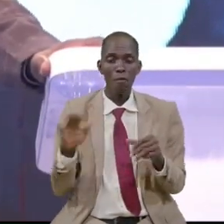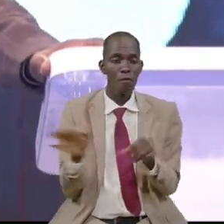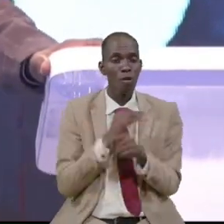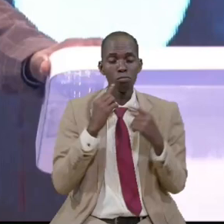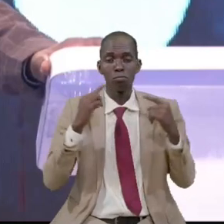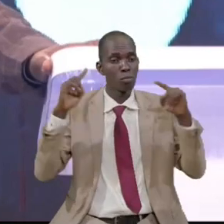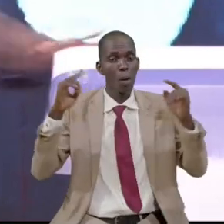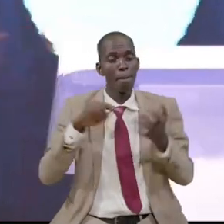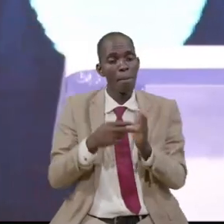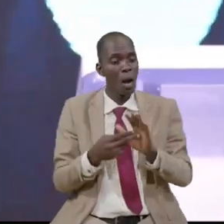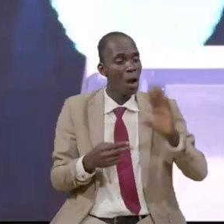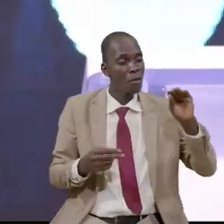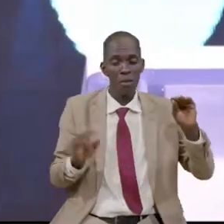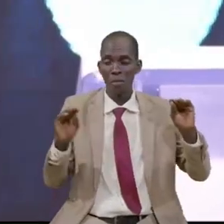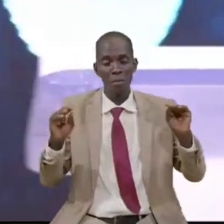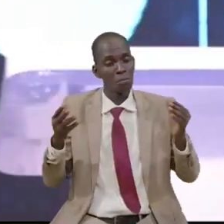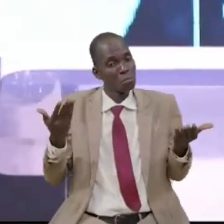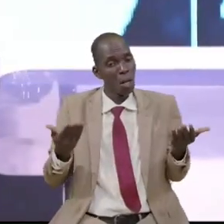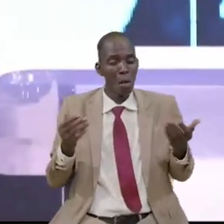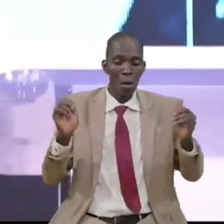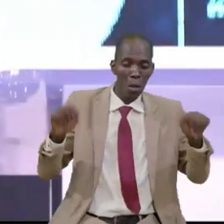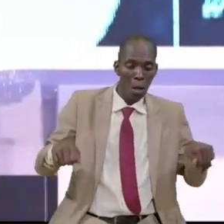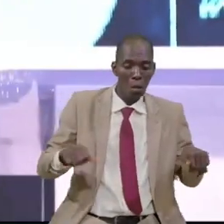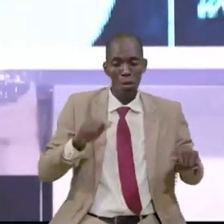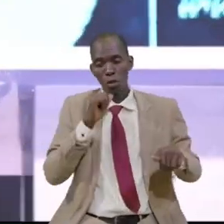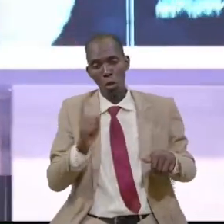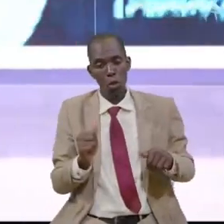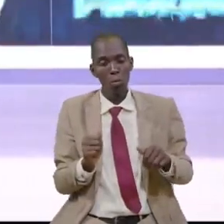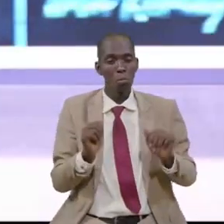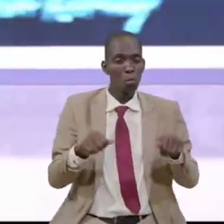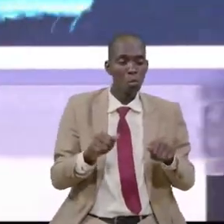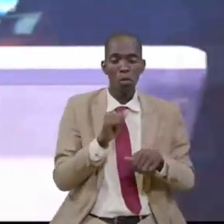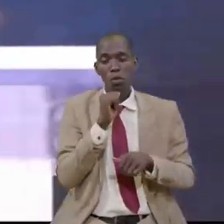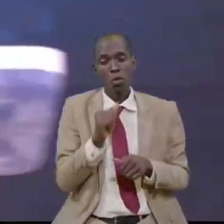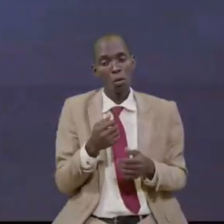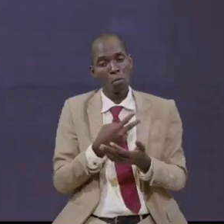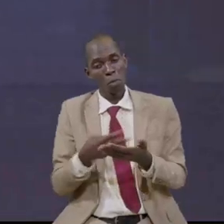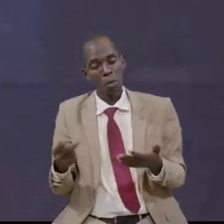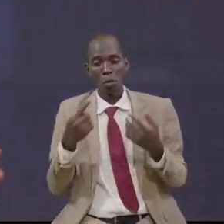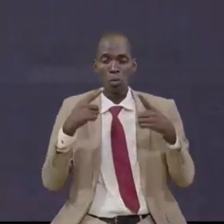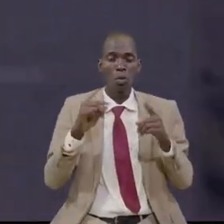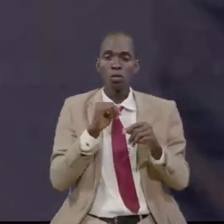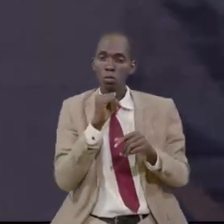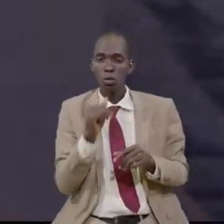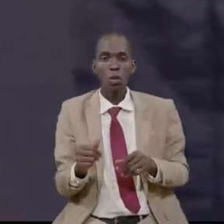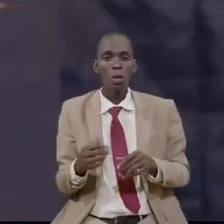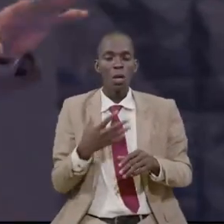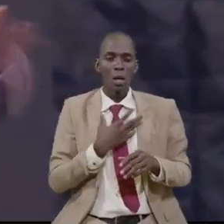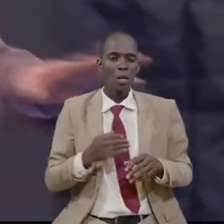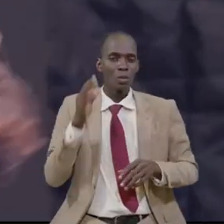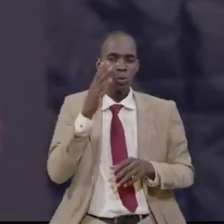fonctionne pas bien, un cœur malade là-bas et qui ne reçoit pas le sang et distribue